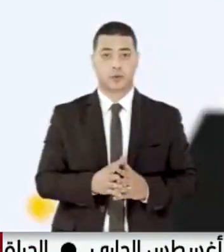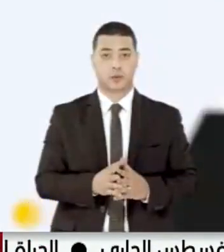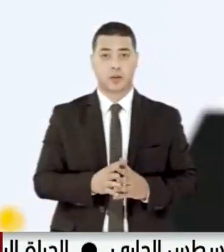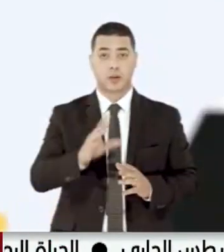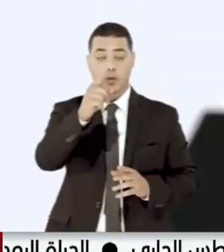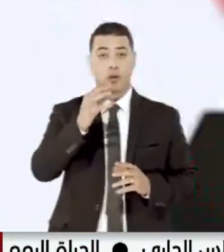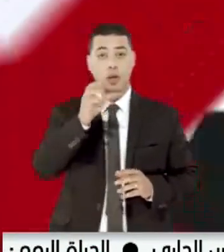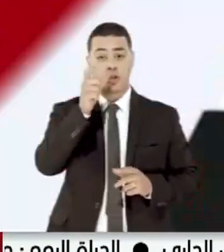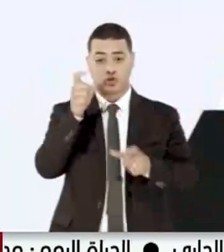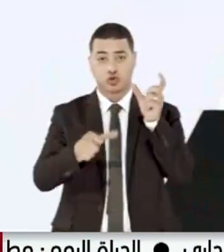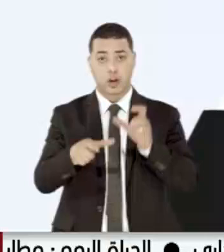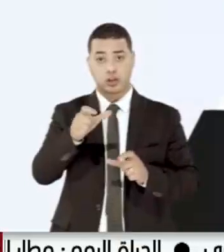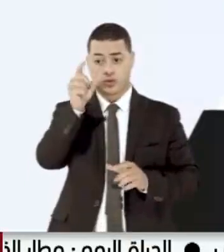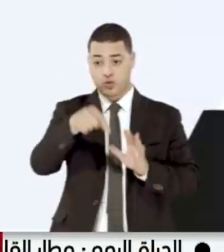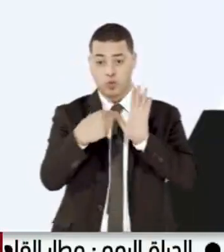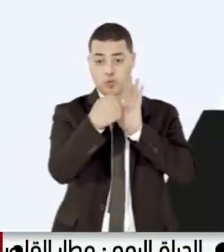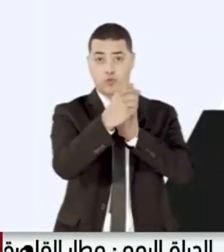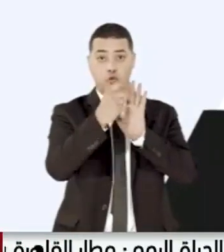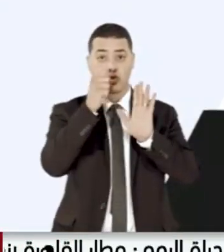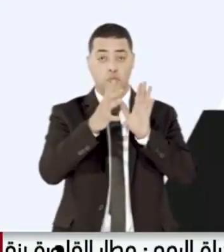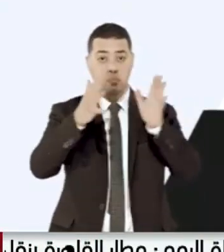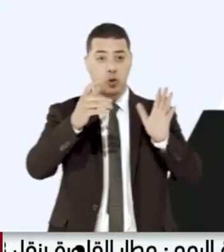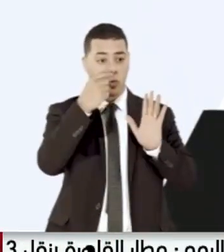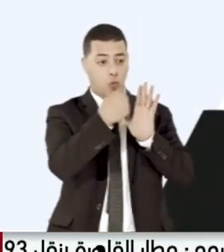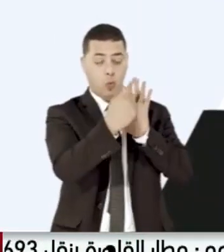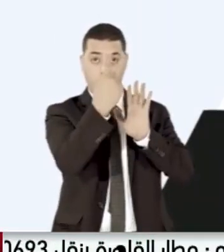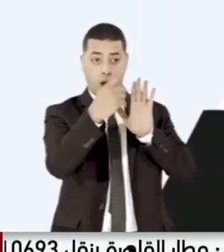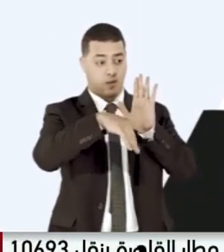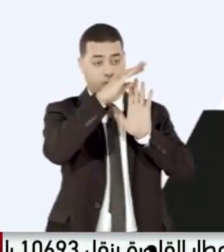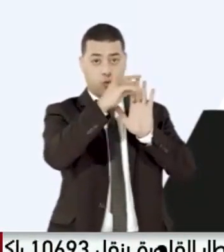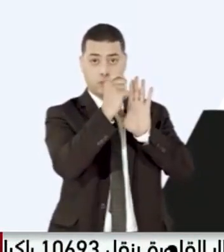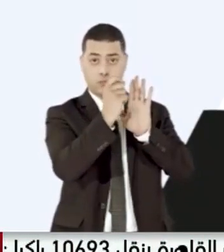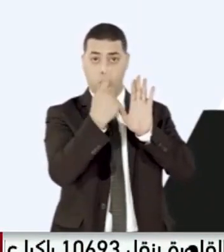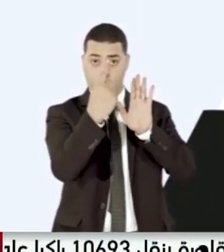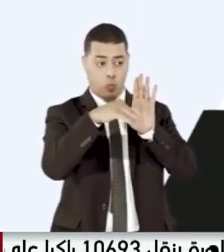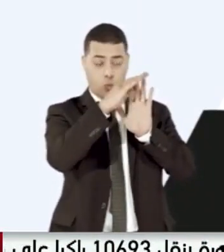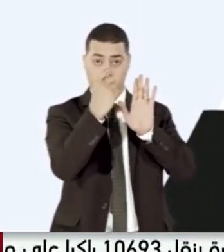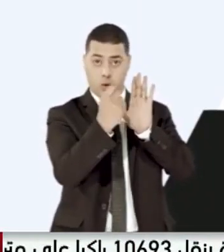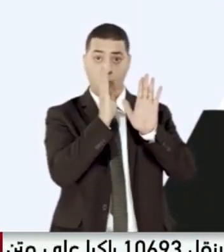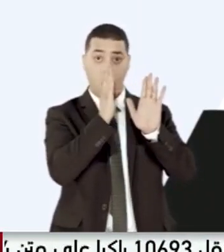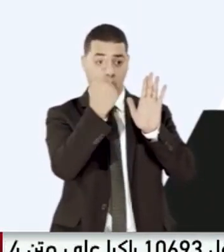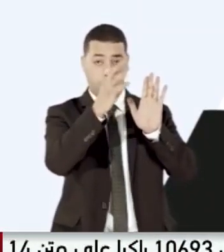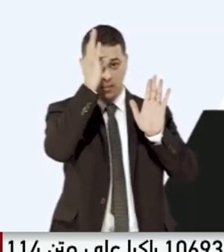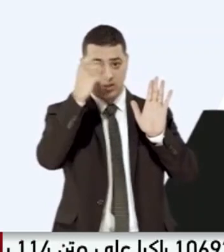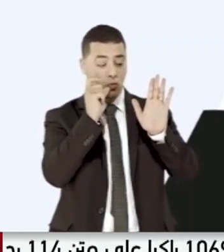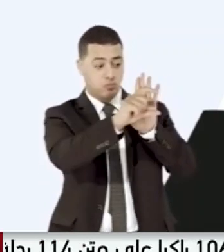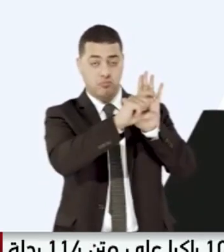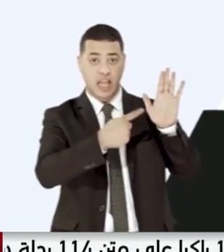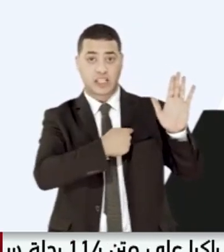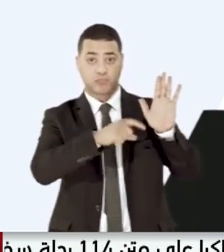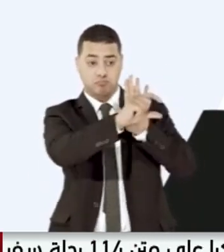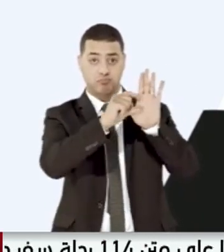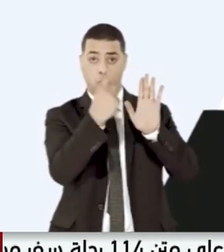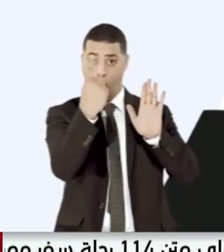وإلا صوتك هيبقى باطل. وهتختار قايمة واحدة بس لنظام القوائم، ولو ما لقيتش في بطاقة الاقتراع غير قايمة واحدة